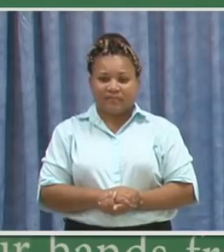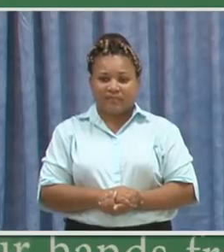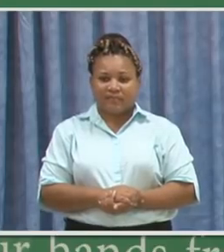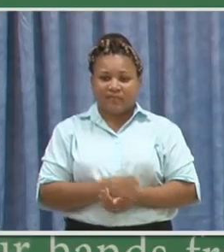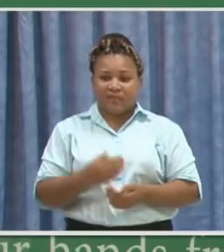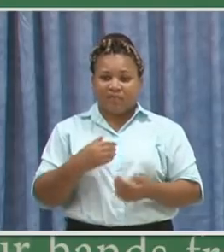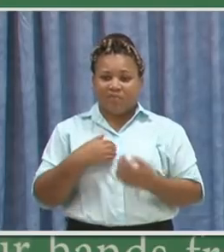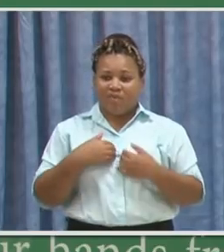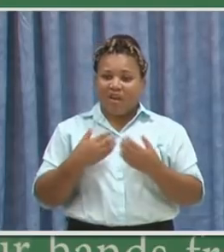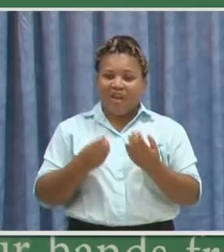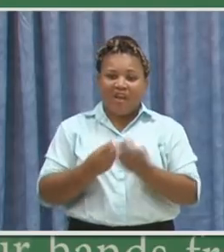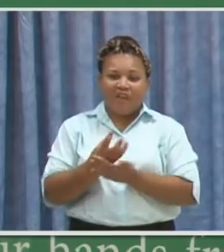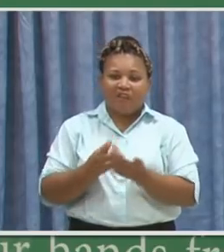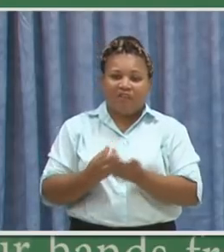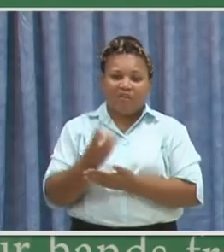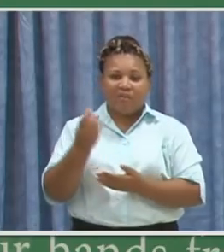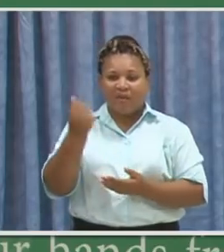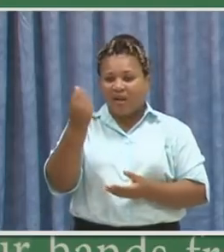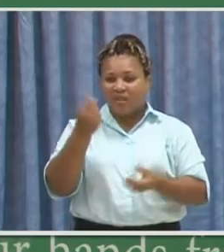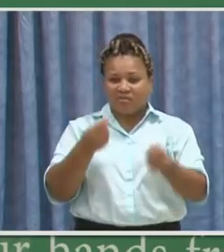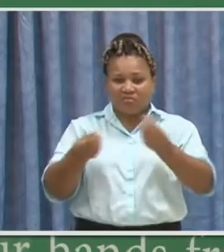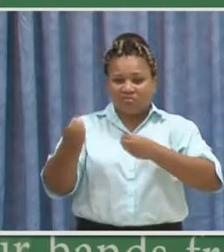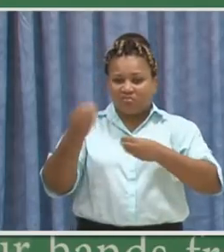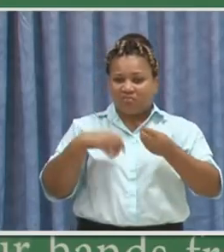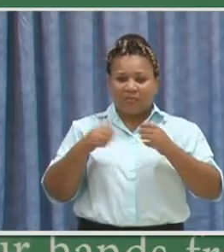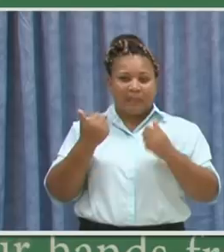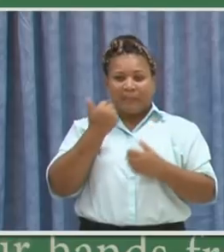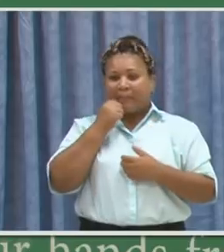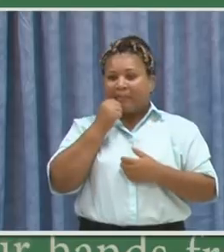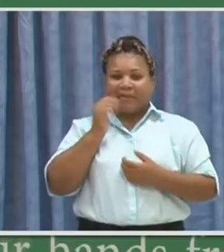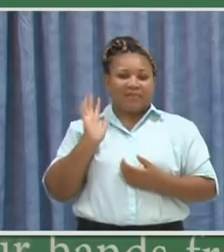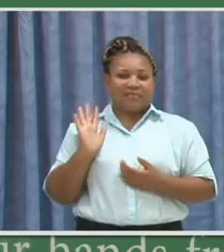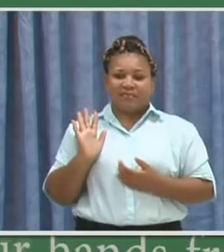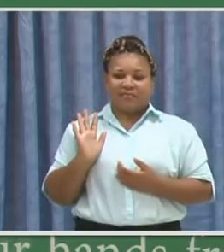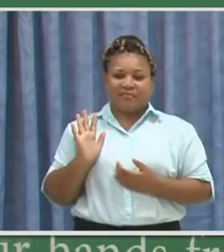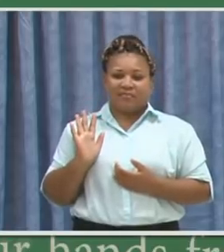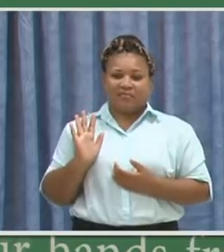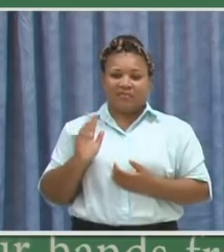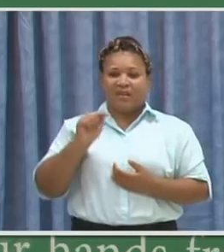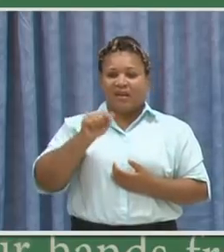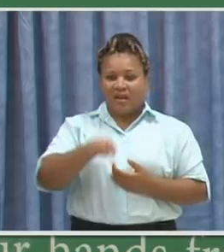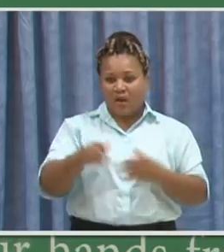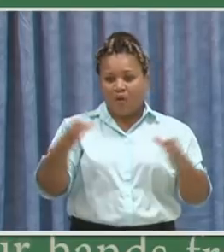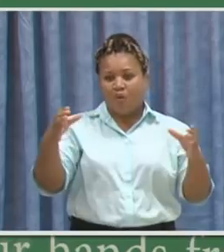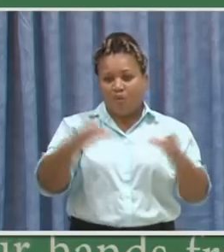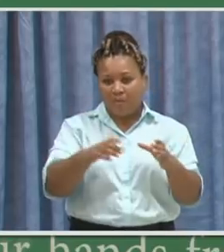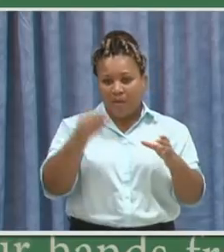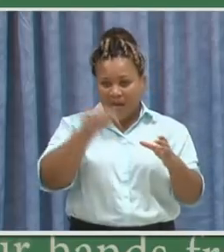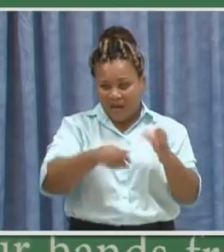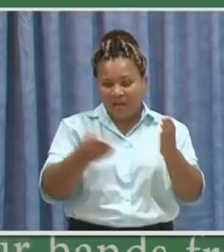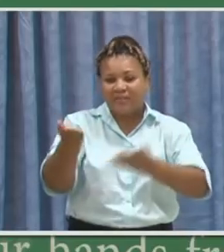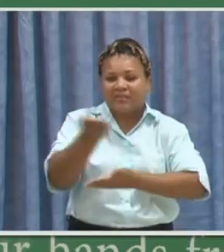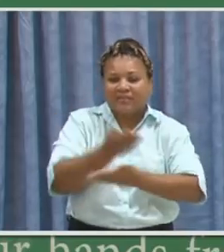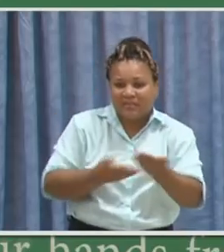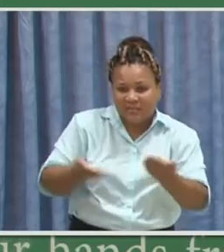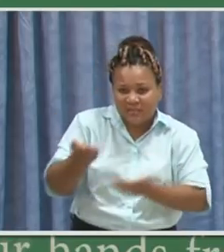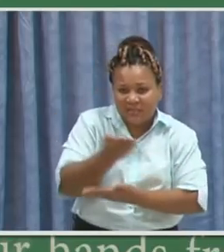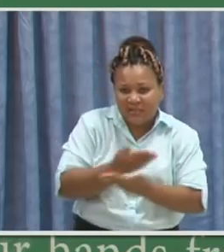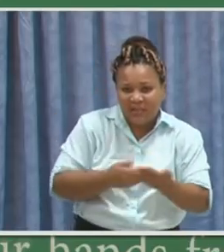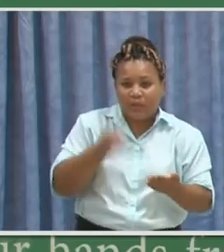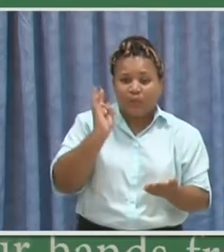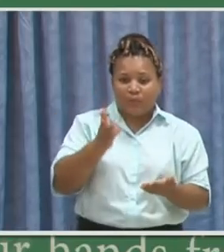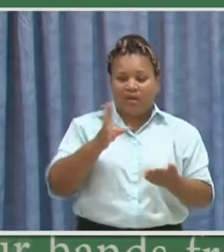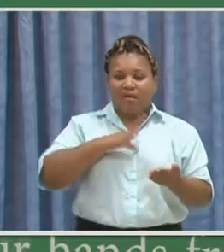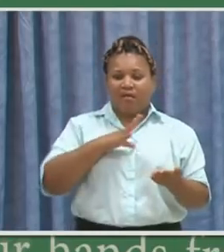qui gagne côté des autres monde dans le secteur isoen et qui nous font partie qui ça bon issues qui gagne discuter.